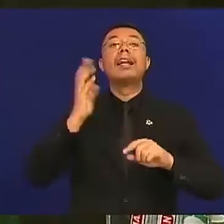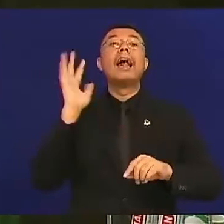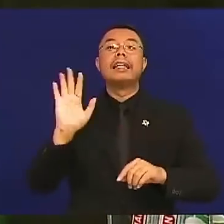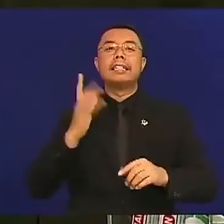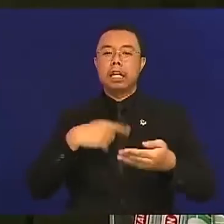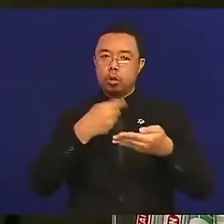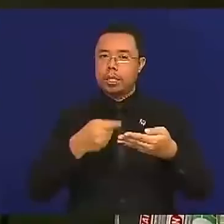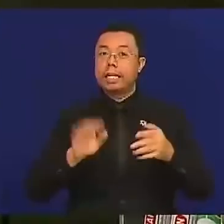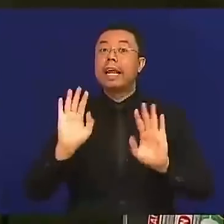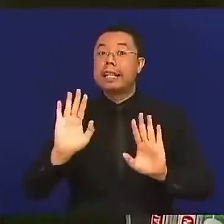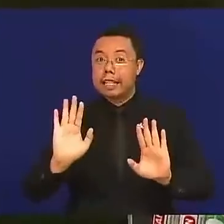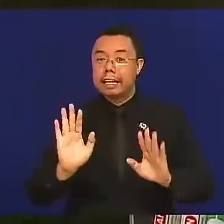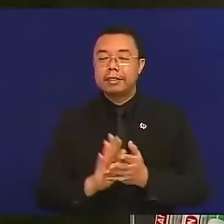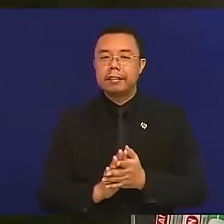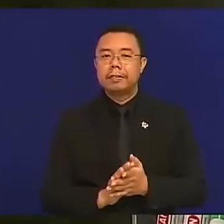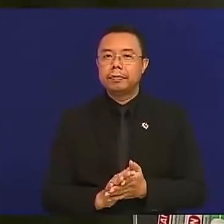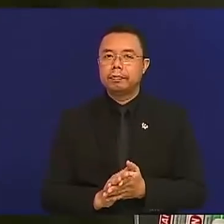di belakang sini.